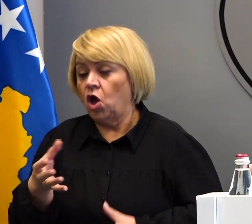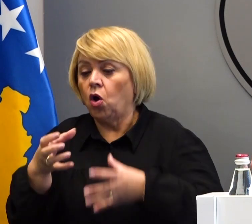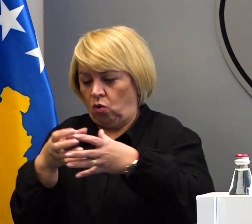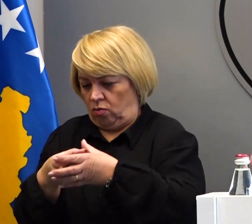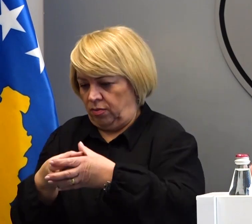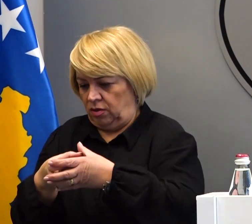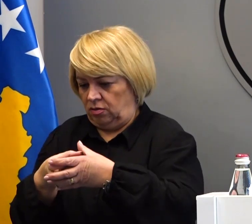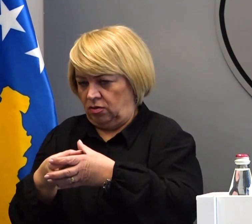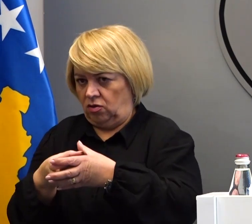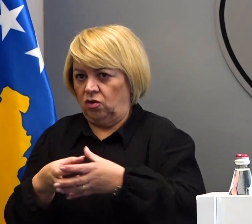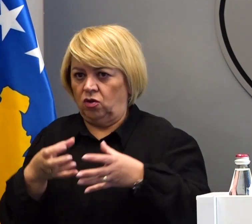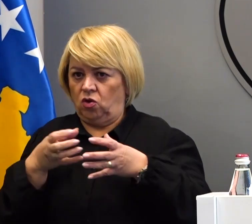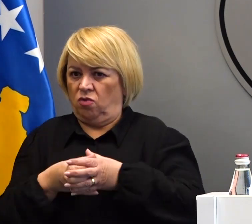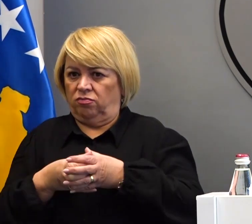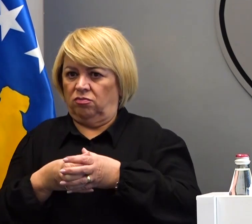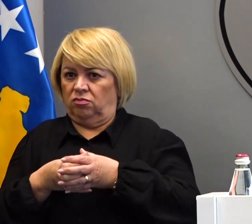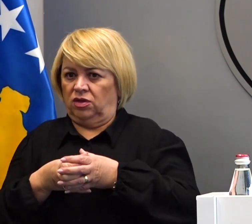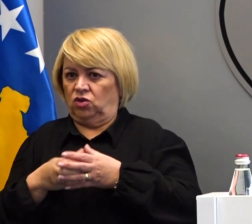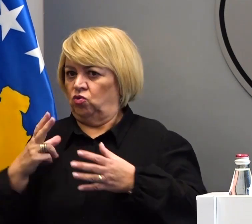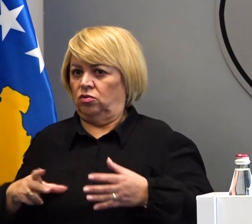Komuniteti nuk është kategori territoriale.